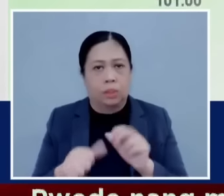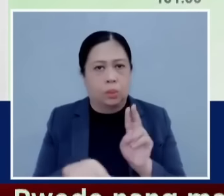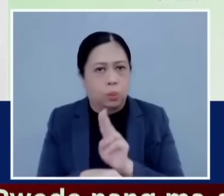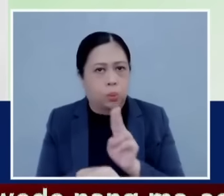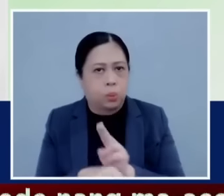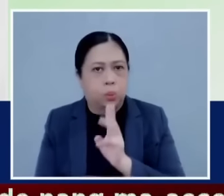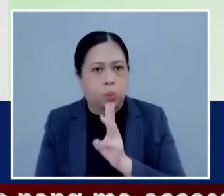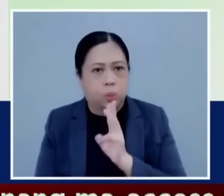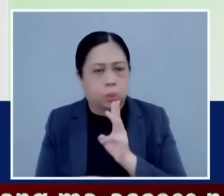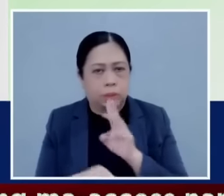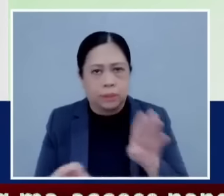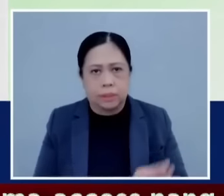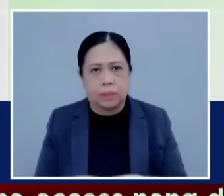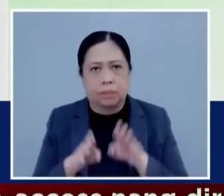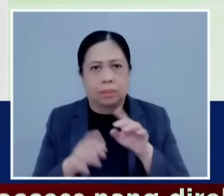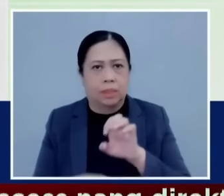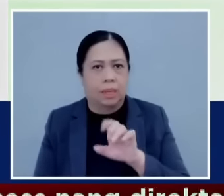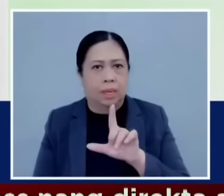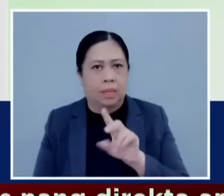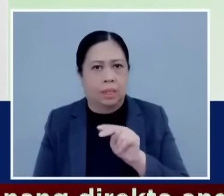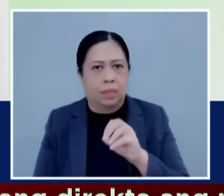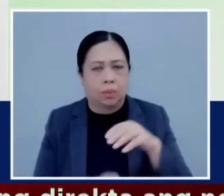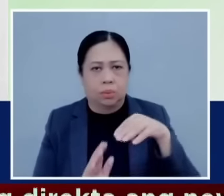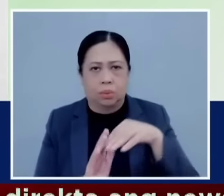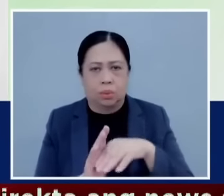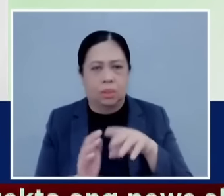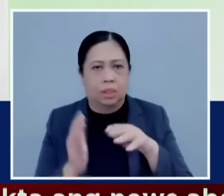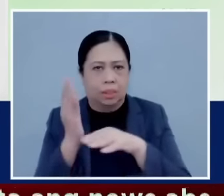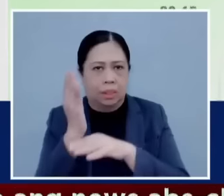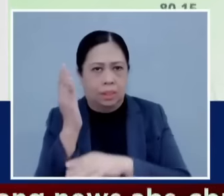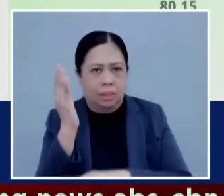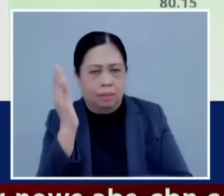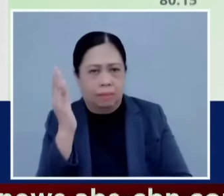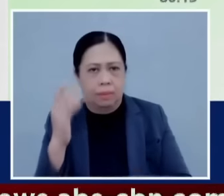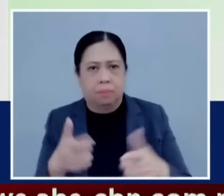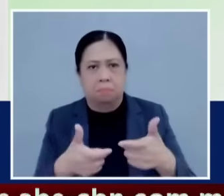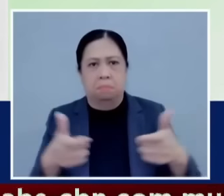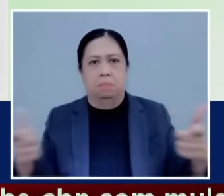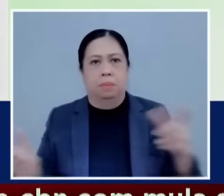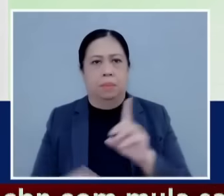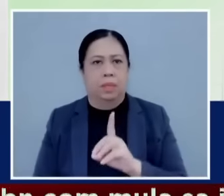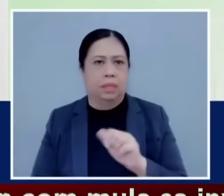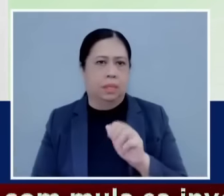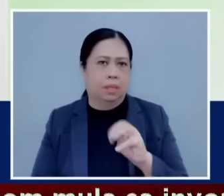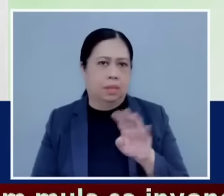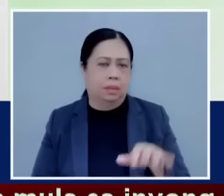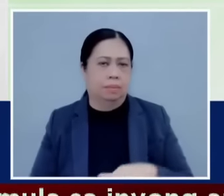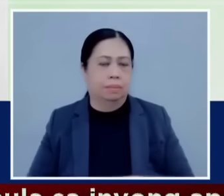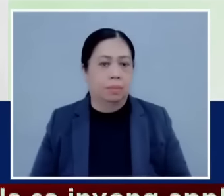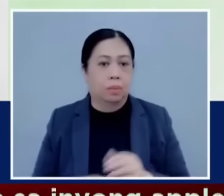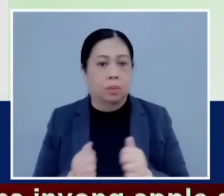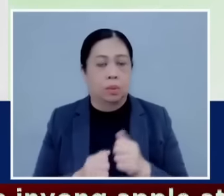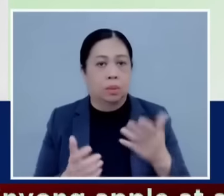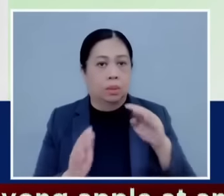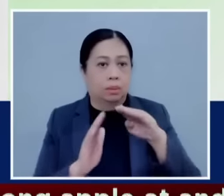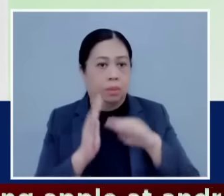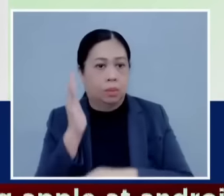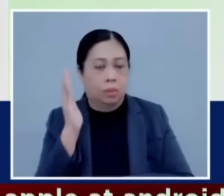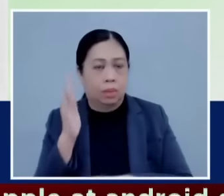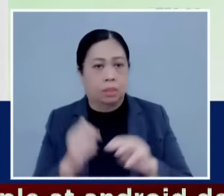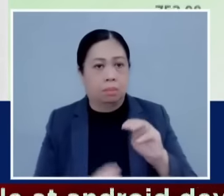tubig na sinabayan pa ng El Nino, bumaba na ang antas ng tubig sa malalaking dam na binabantayan ng PAGASA. Pinakamalaki ang nabawas sa